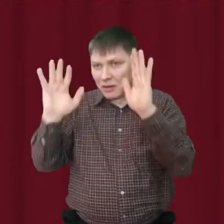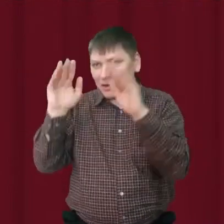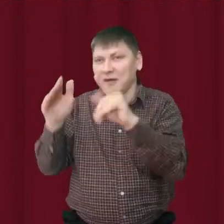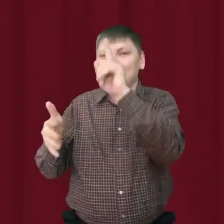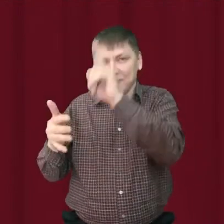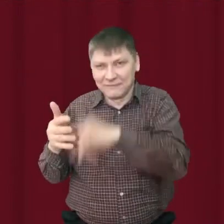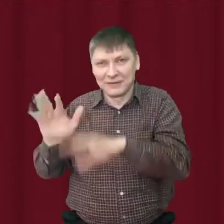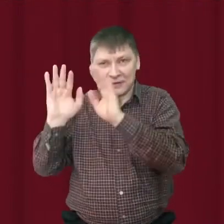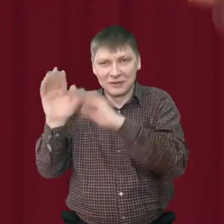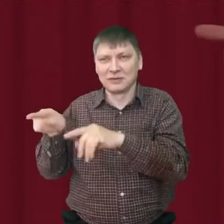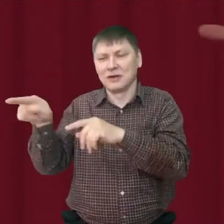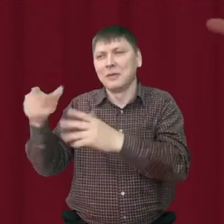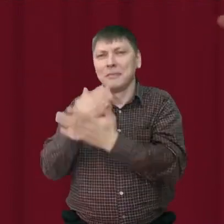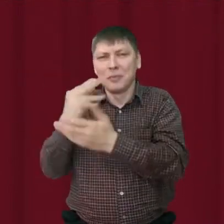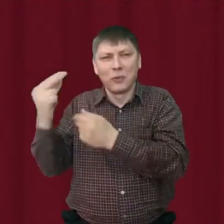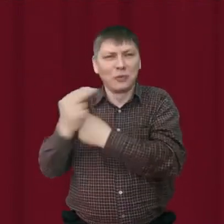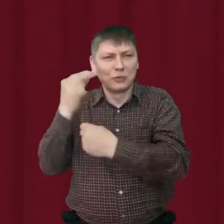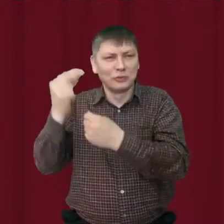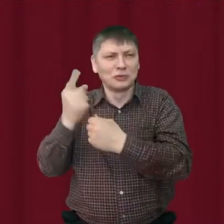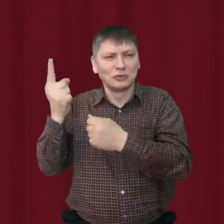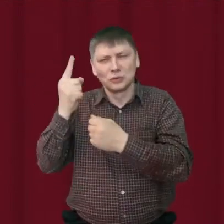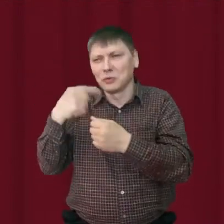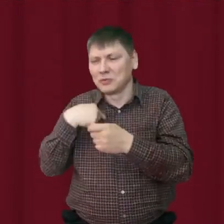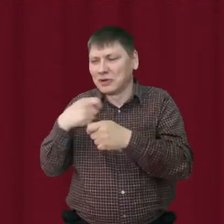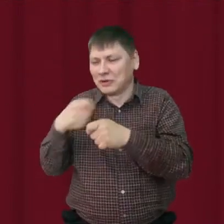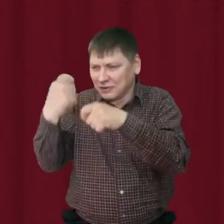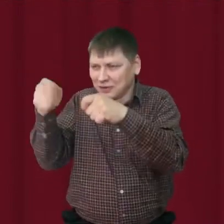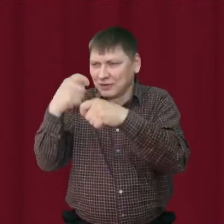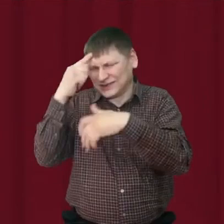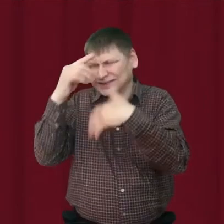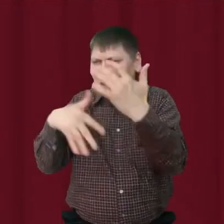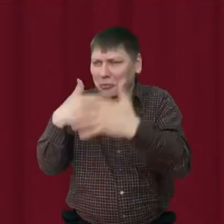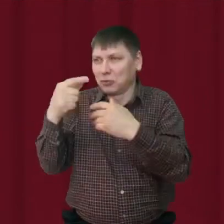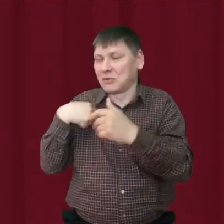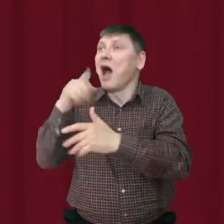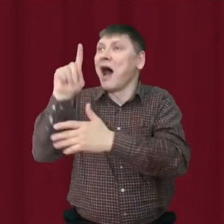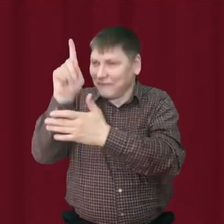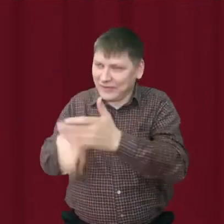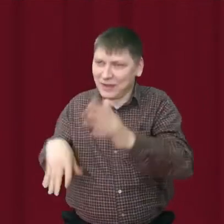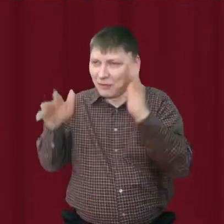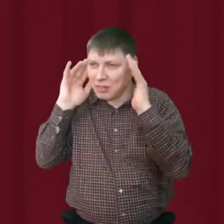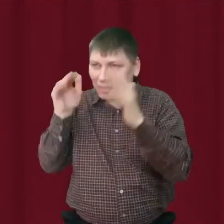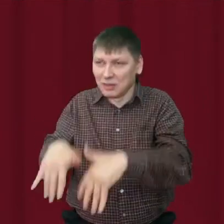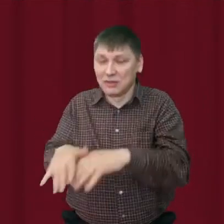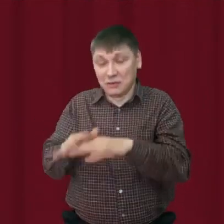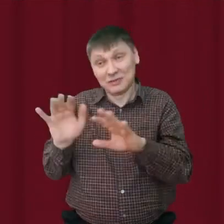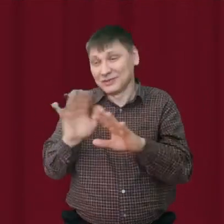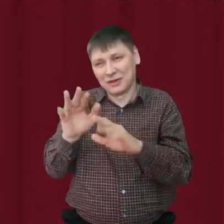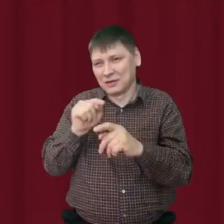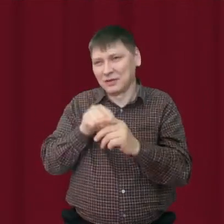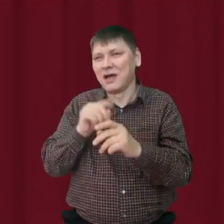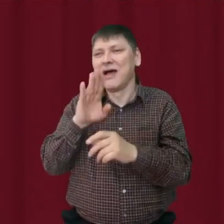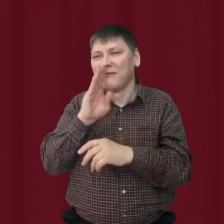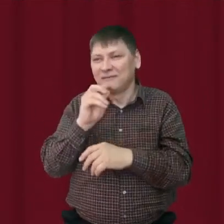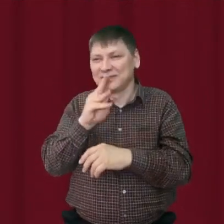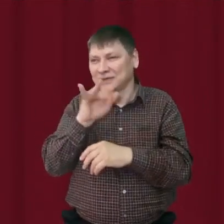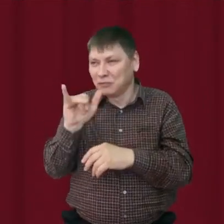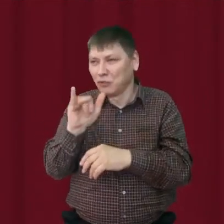например, ереси какой-то, заблуждению. Здесь другой момент. То есть любовь склонна верить к тому, что в каждом есть что-то